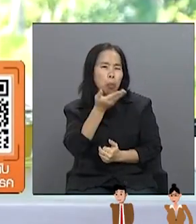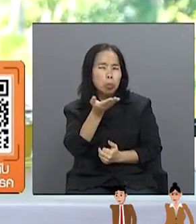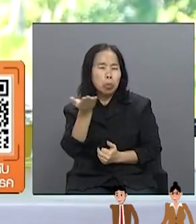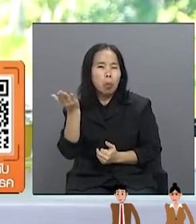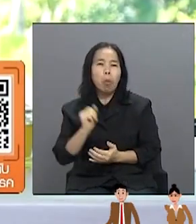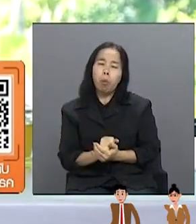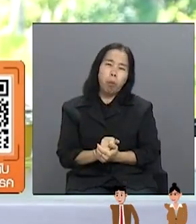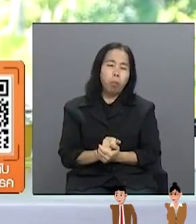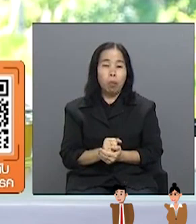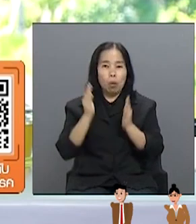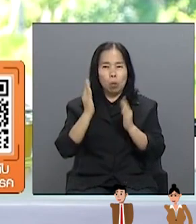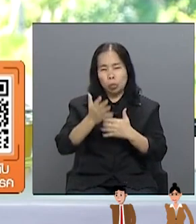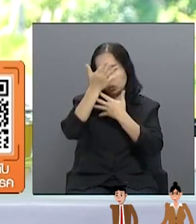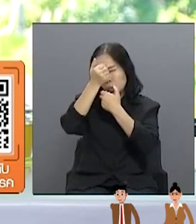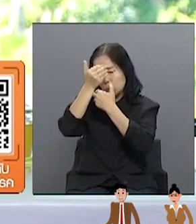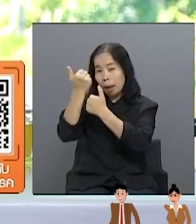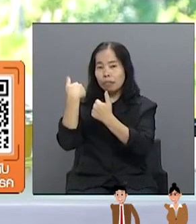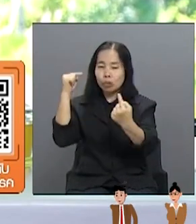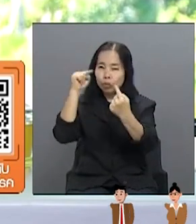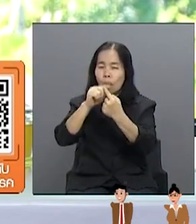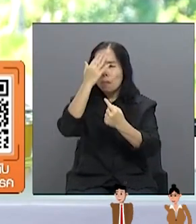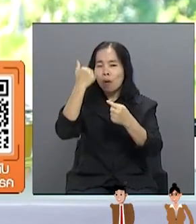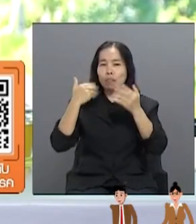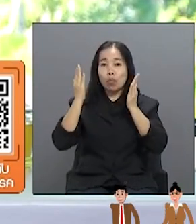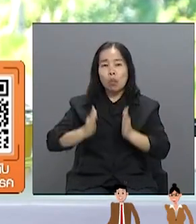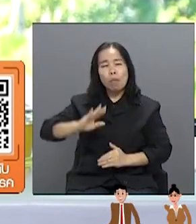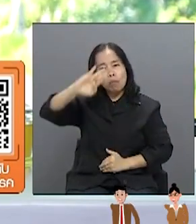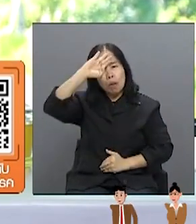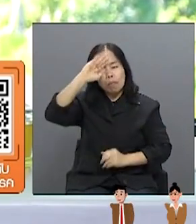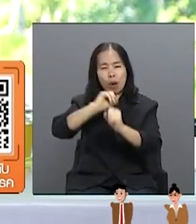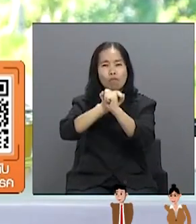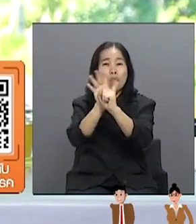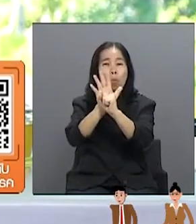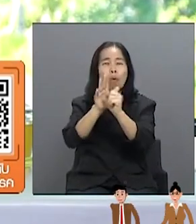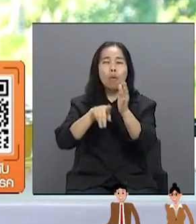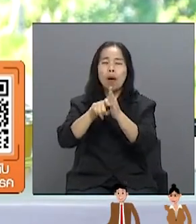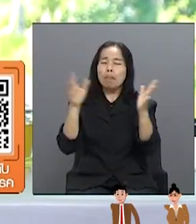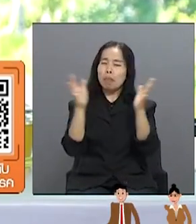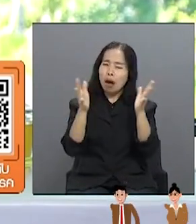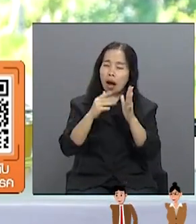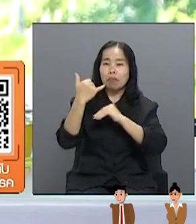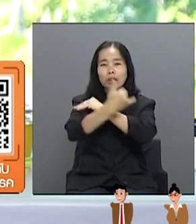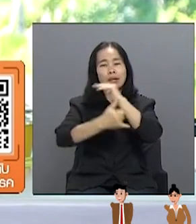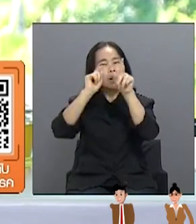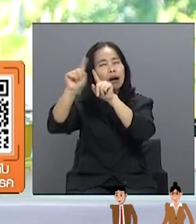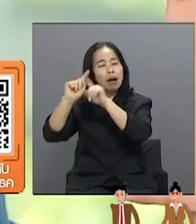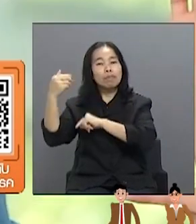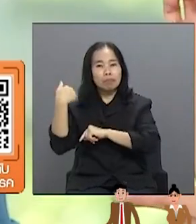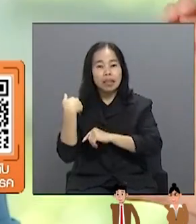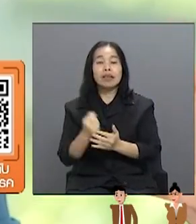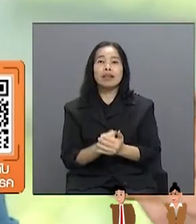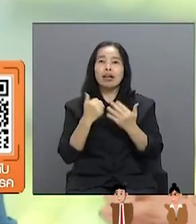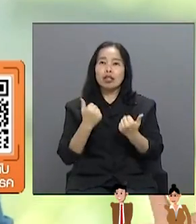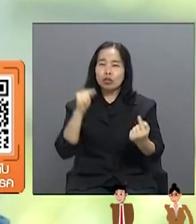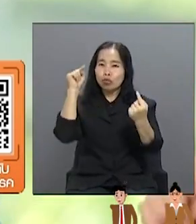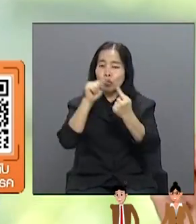ก็ให้ความสนใจเยอะมากเพราะว่ามีผู้ป่วยหลายๆคนก็เยอะด้วยเหมือนกันนะคะแล้วก็หลายประเทศด้วยโดยเฉพาะผู้ที่มี